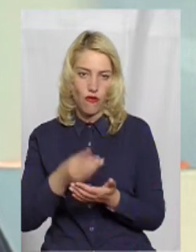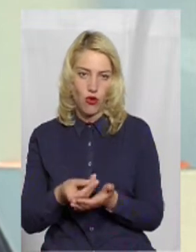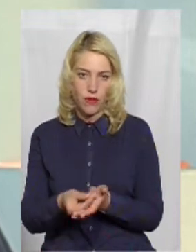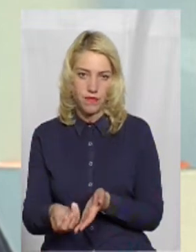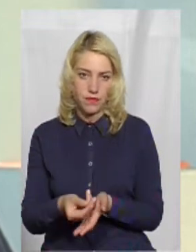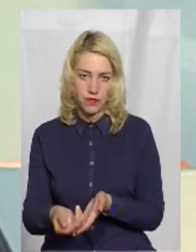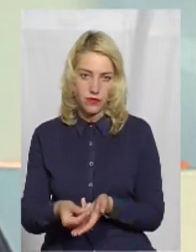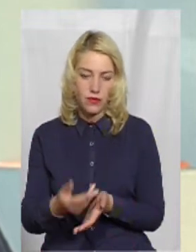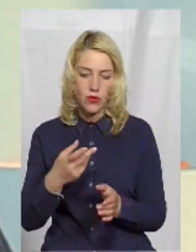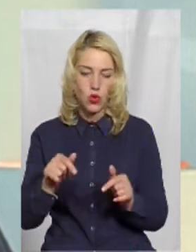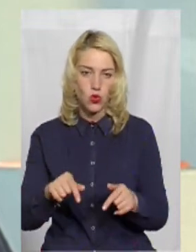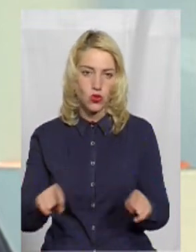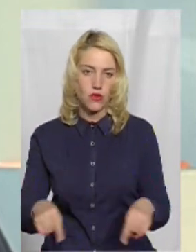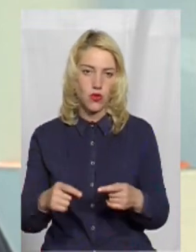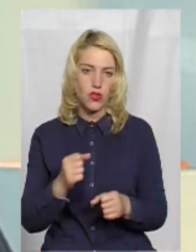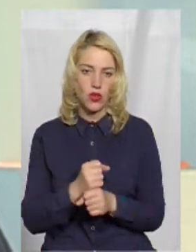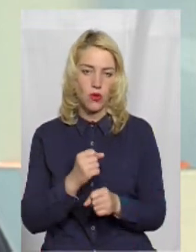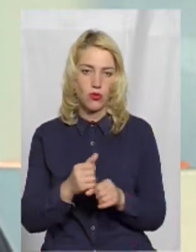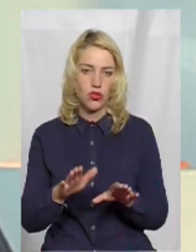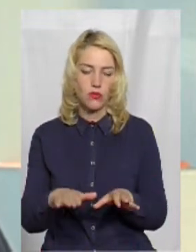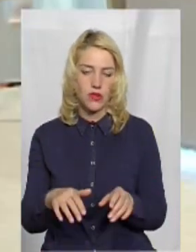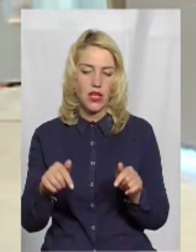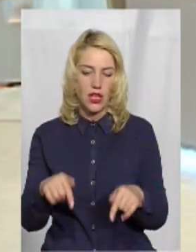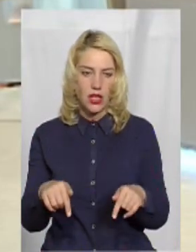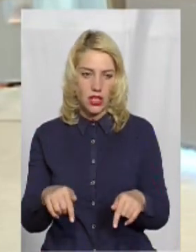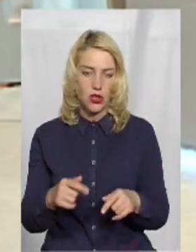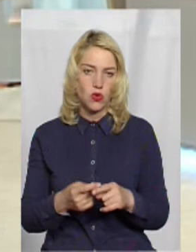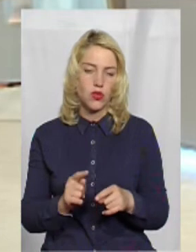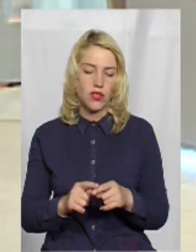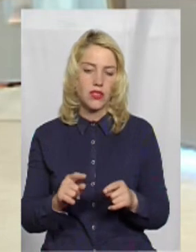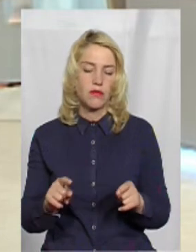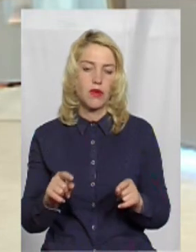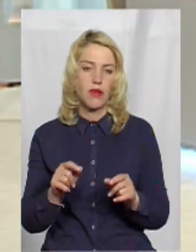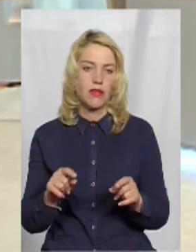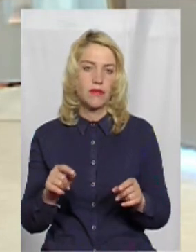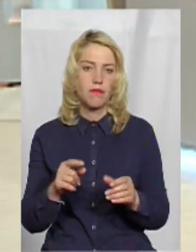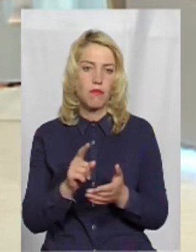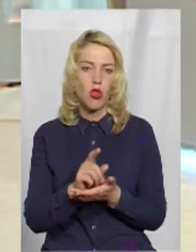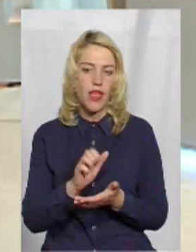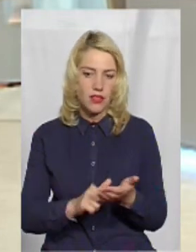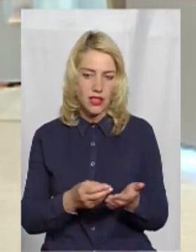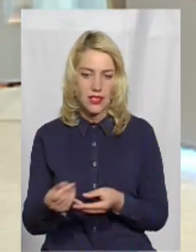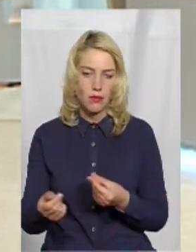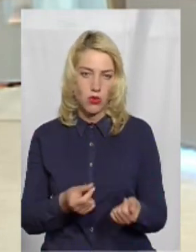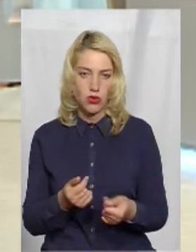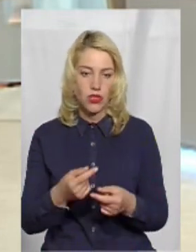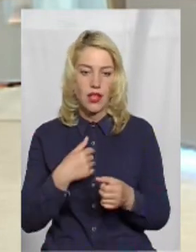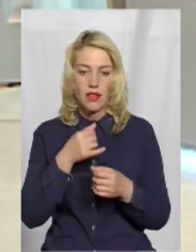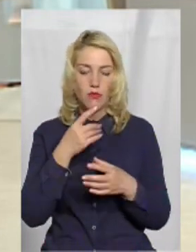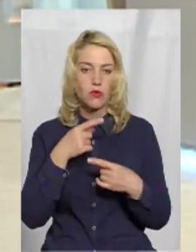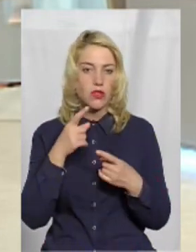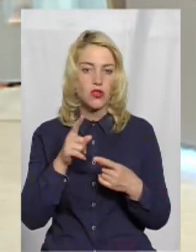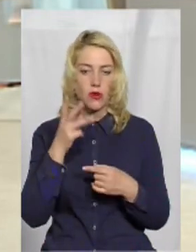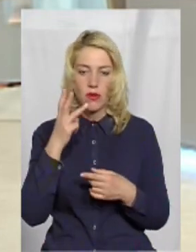ми прямо тут створюємо робочі місця, ми прямо тут створюємо місцеві податки. І тому не можна сказати, що є десь в Хмельницькій області громади,